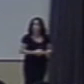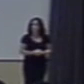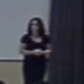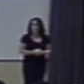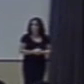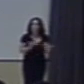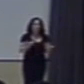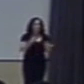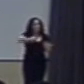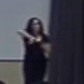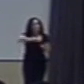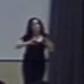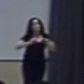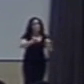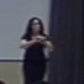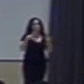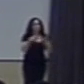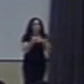Per què fem servir internet? No? Perquè